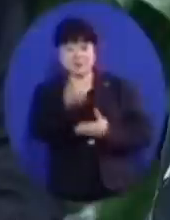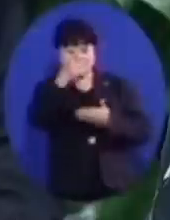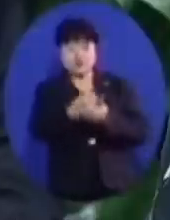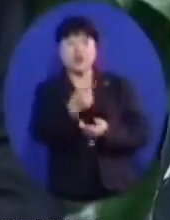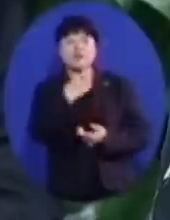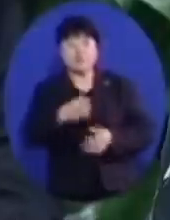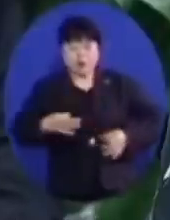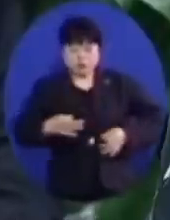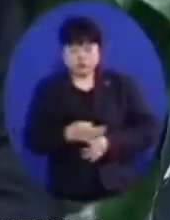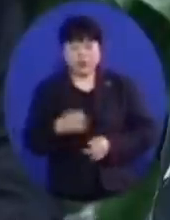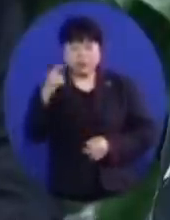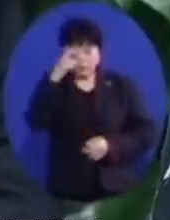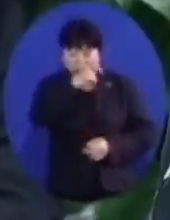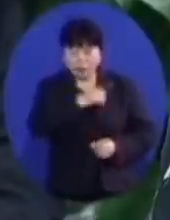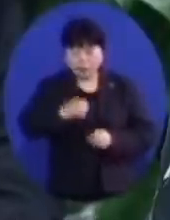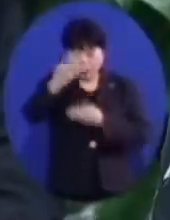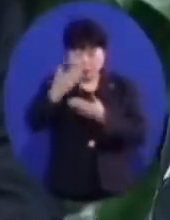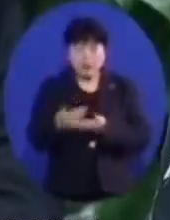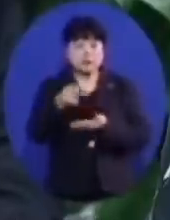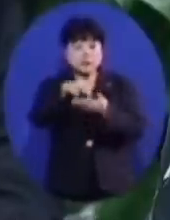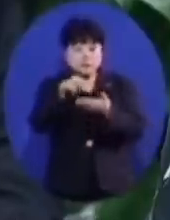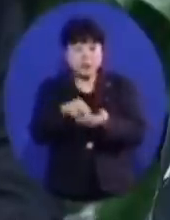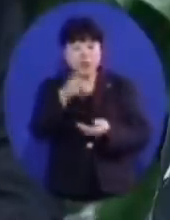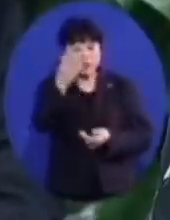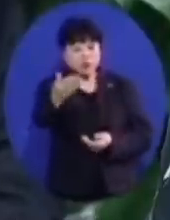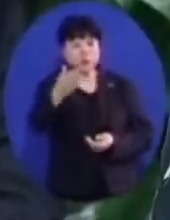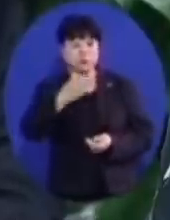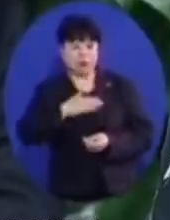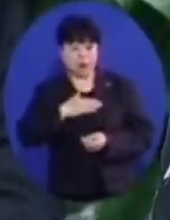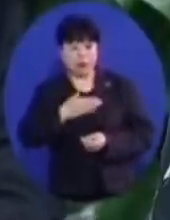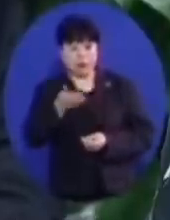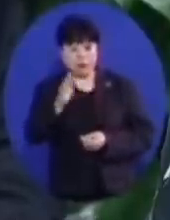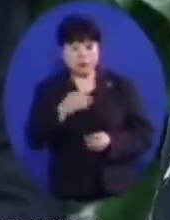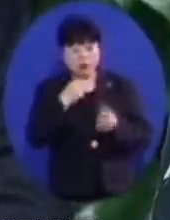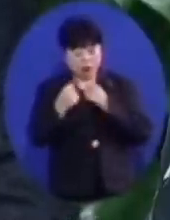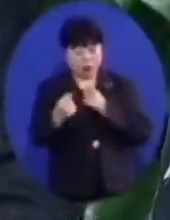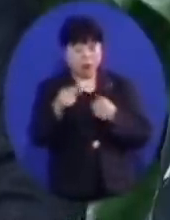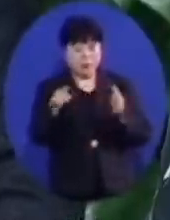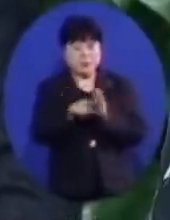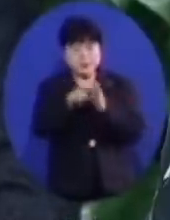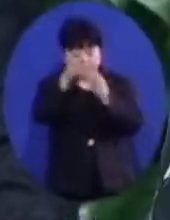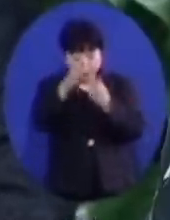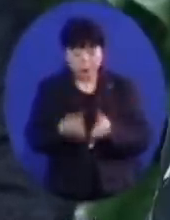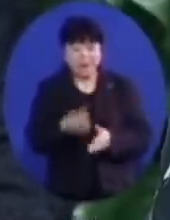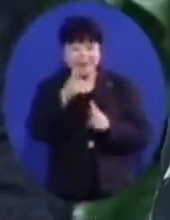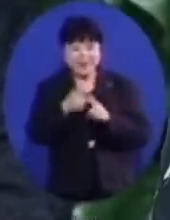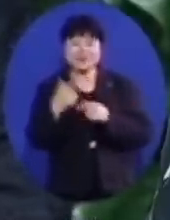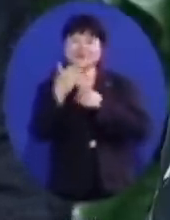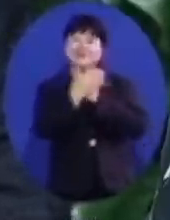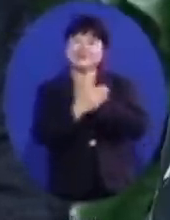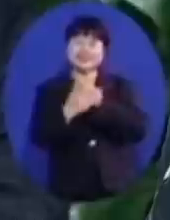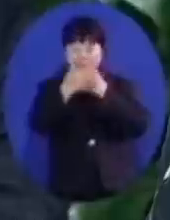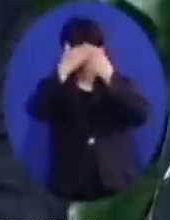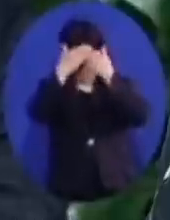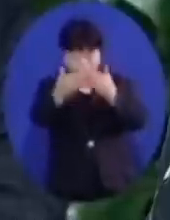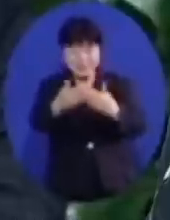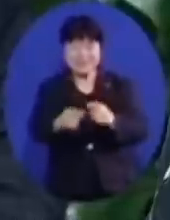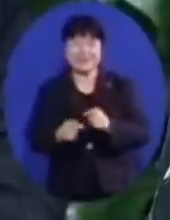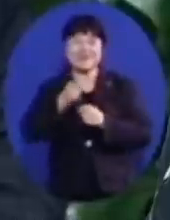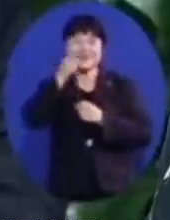죄를 짓고 불의하고 추악하고 불임을 받아야 마땅한 여러분인데도 불구하고 믿음을 통하여 예수님 은혜로 공짜로